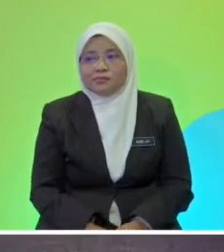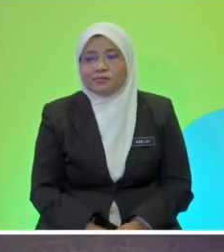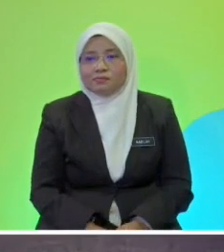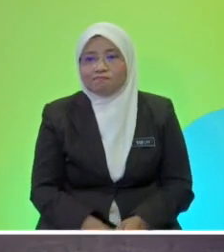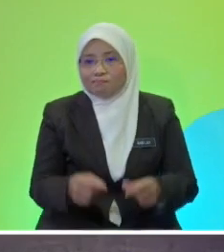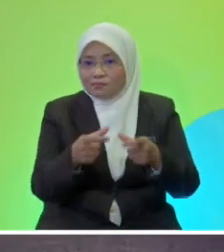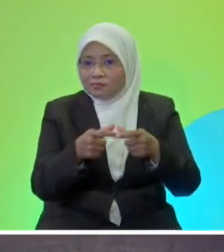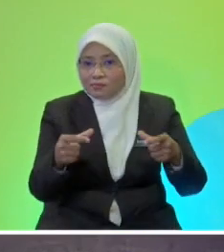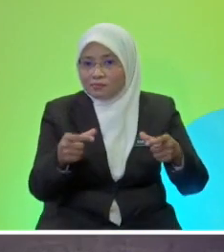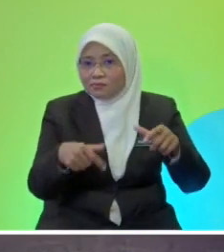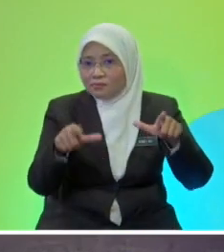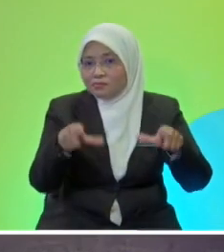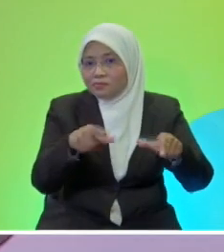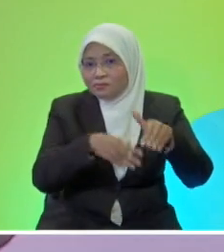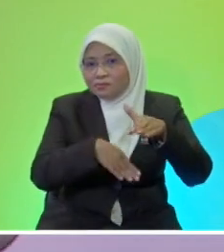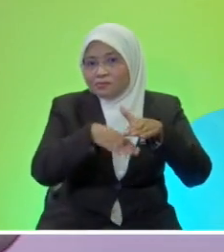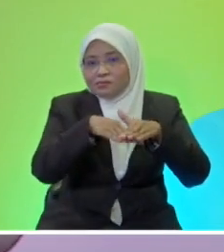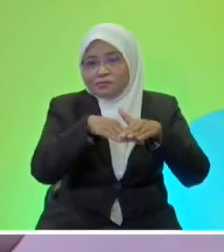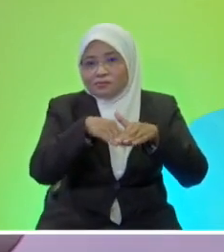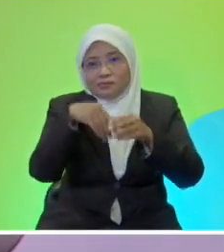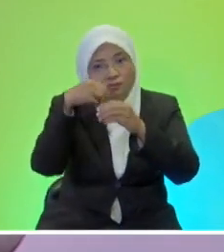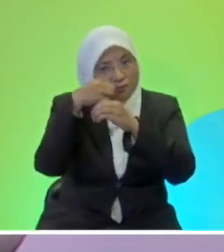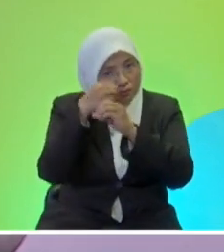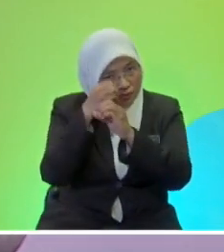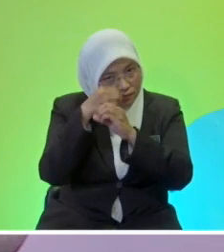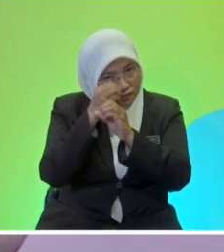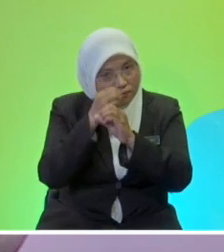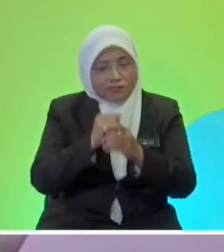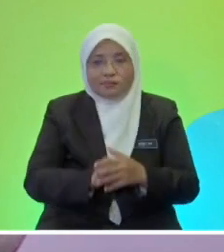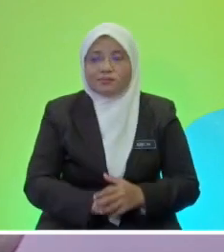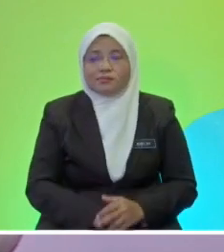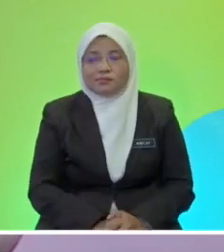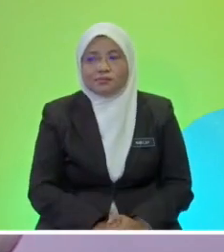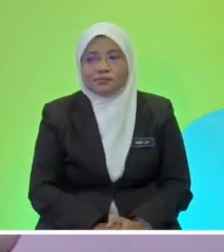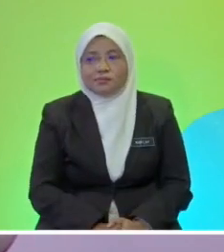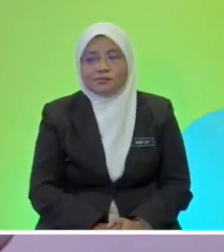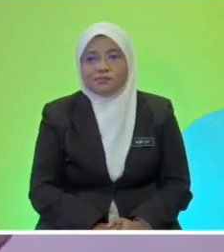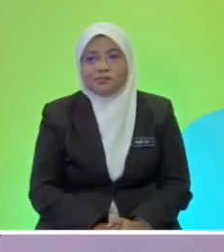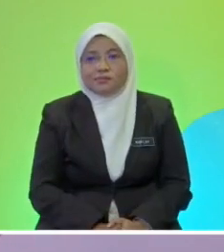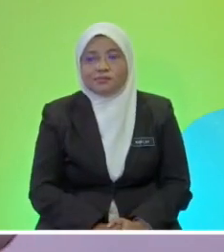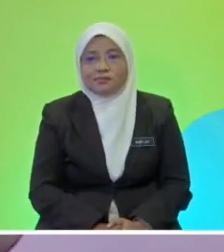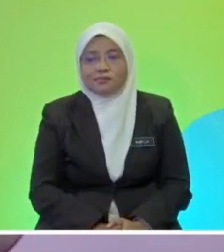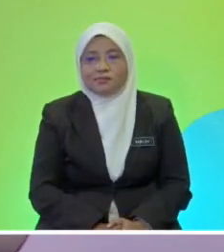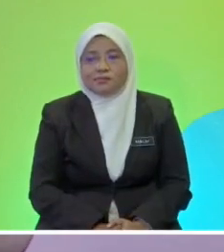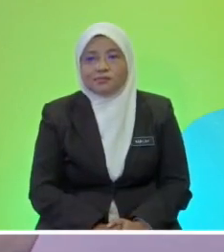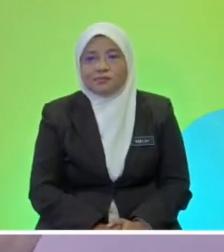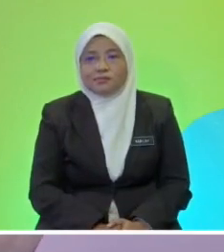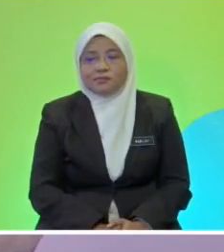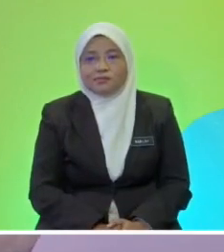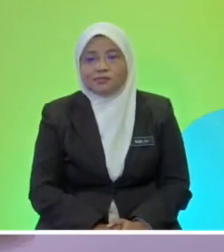Oke di bawah sisipan kaki tadi di bawah pemegang deal oke